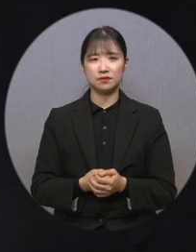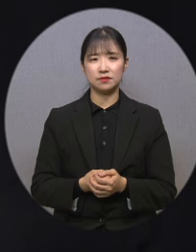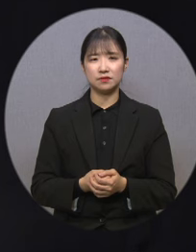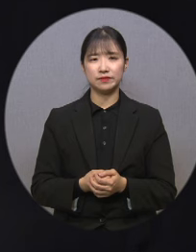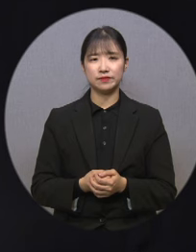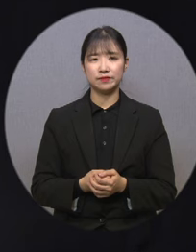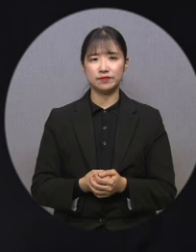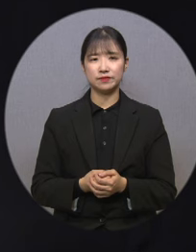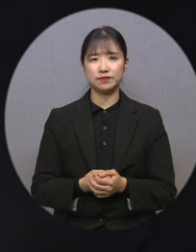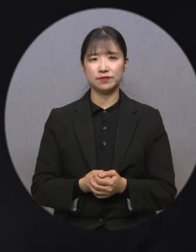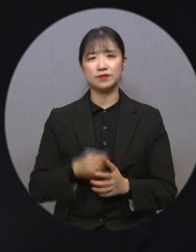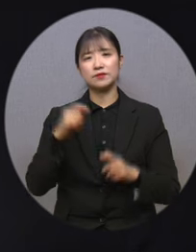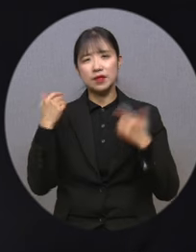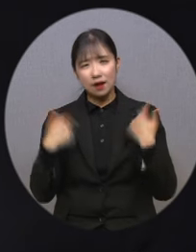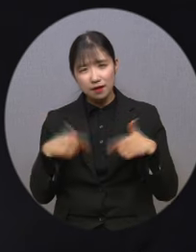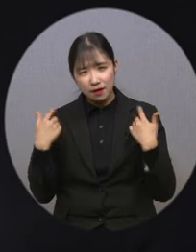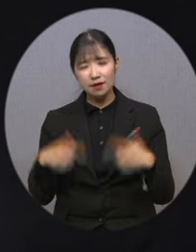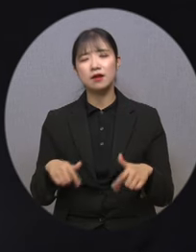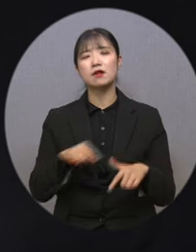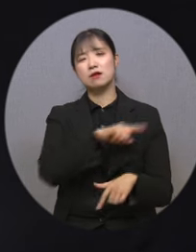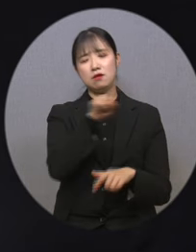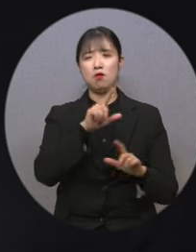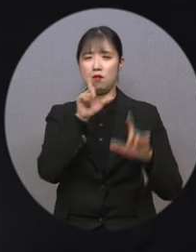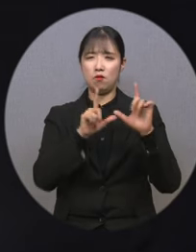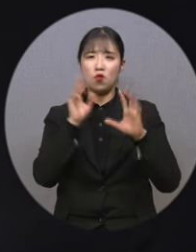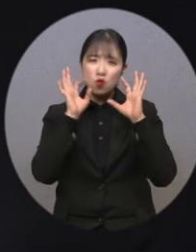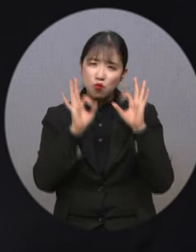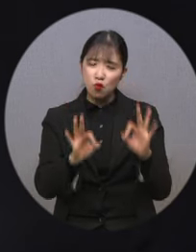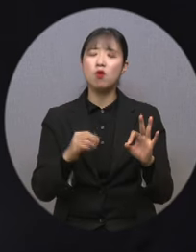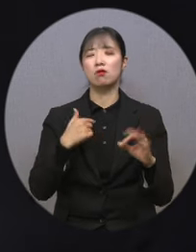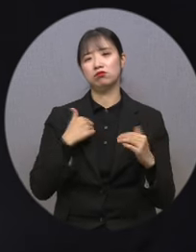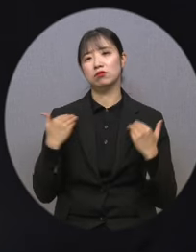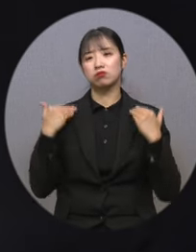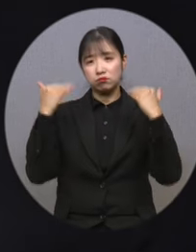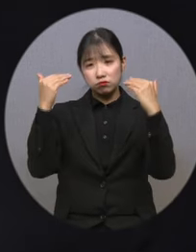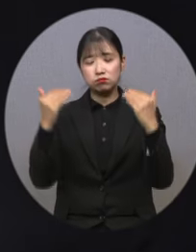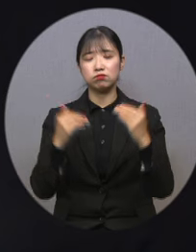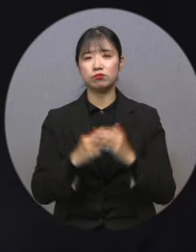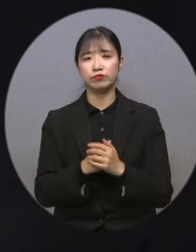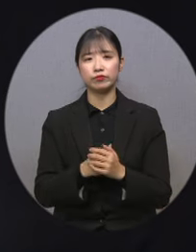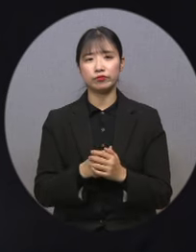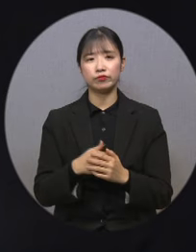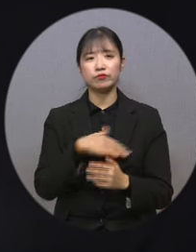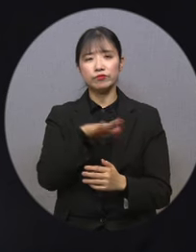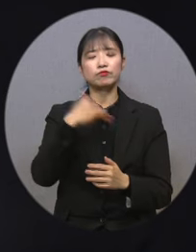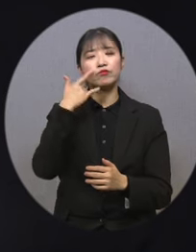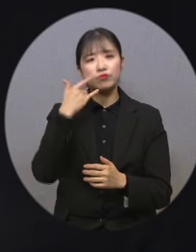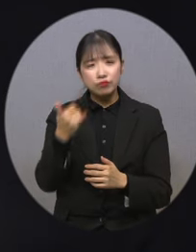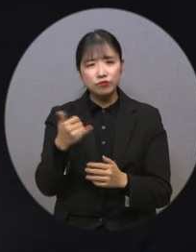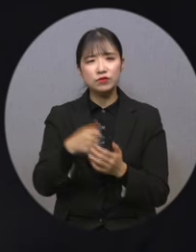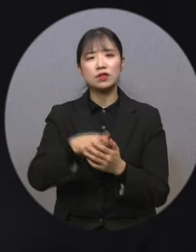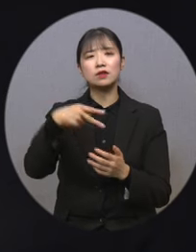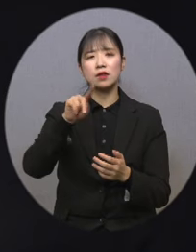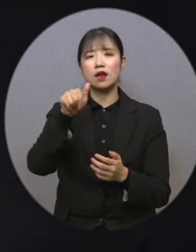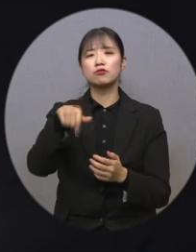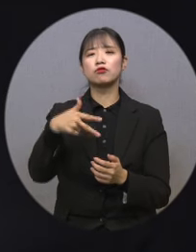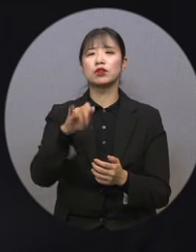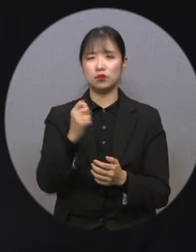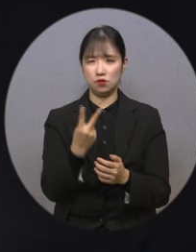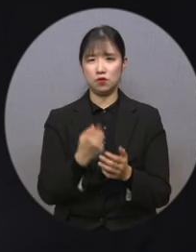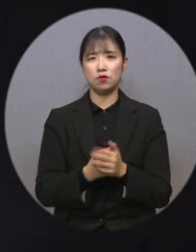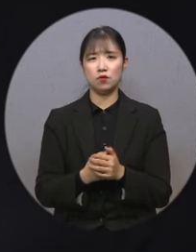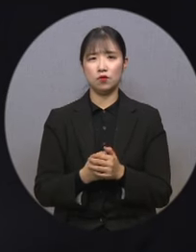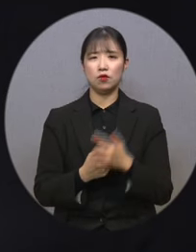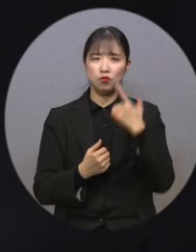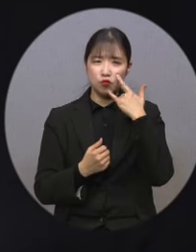에? 항상 그런 것을 보면서 우리가 자랐는데 우리가 부모한테 사후지요